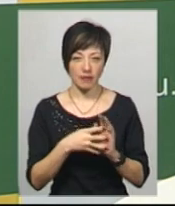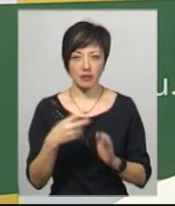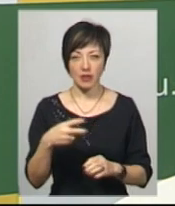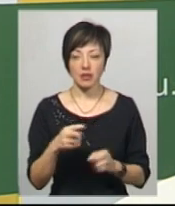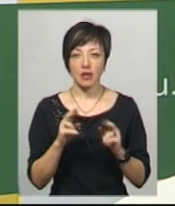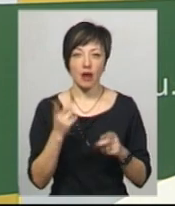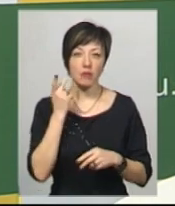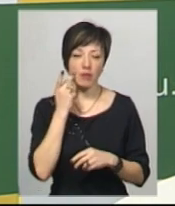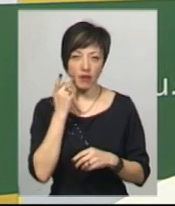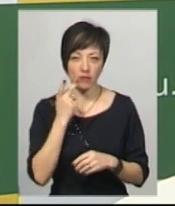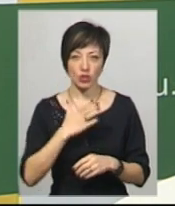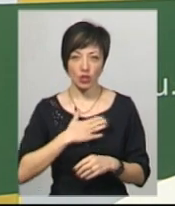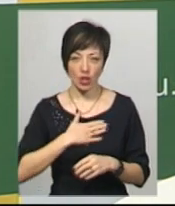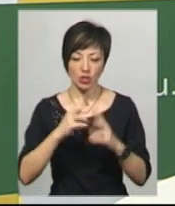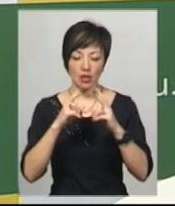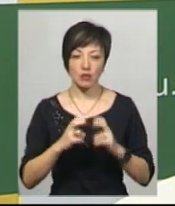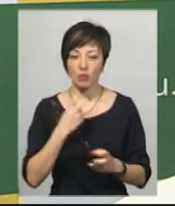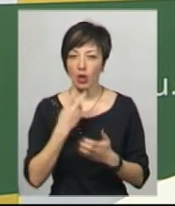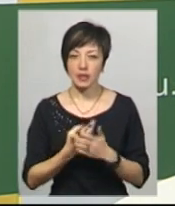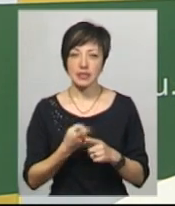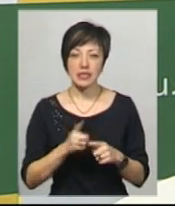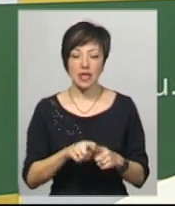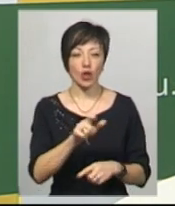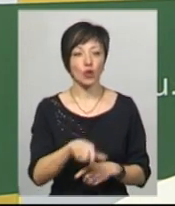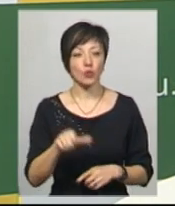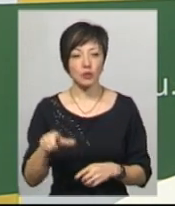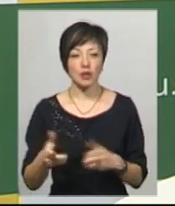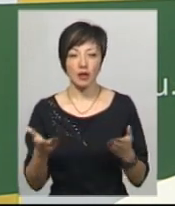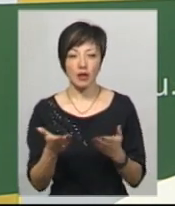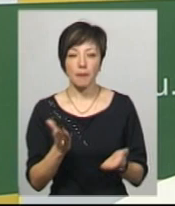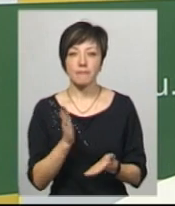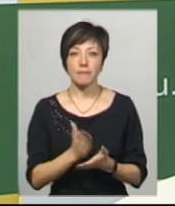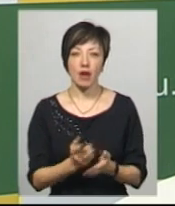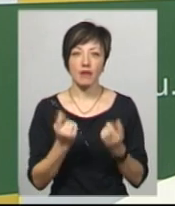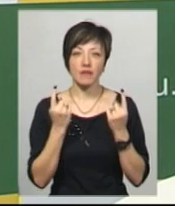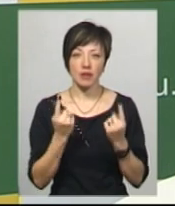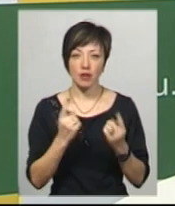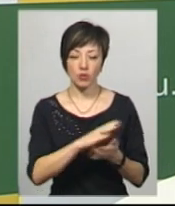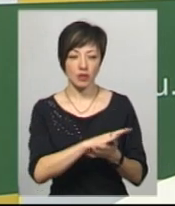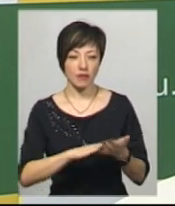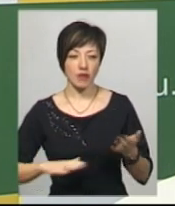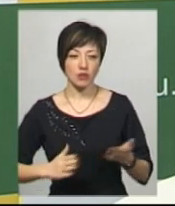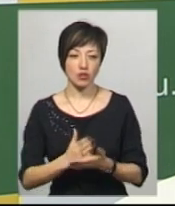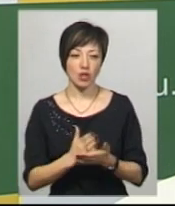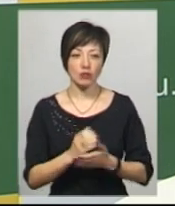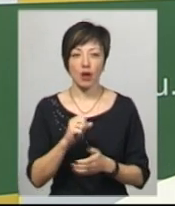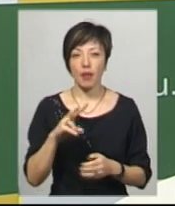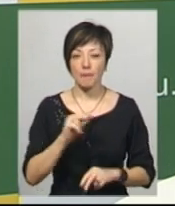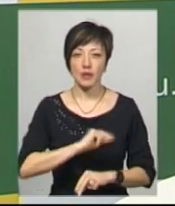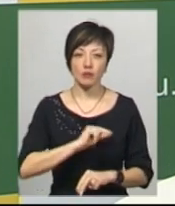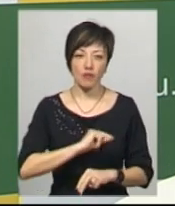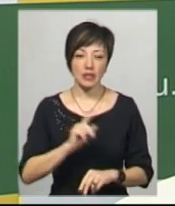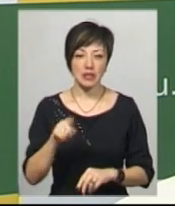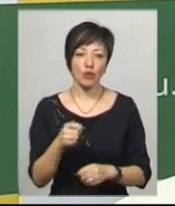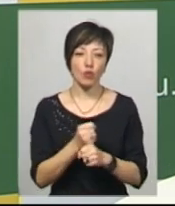1669,20. Як правило, наш аналіз показує, що це ті люди, які мають велику тривалість стажу, але працювали на